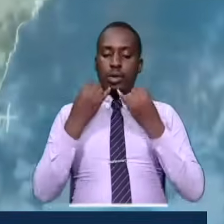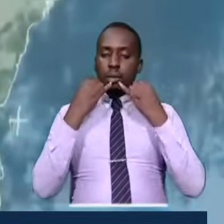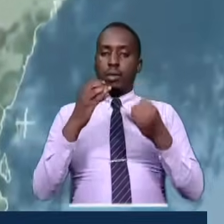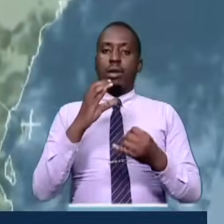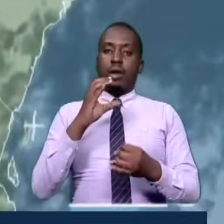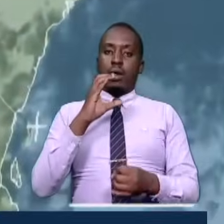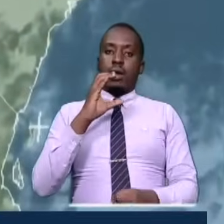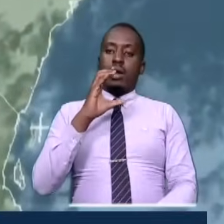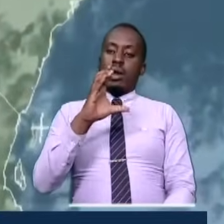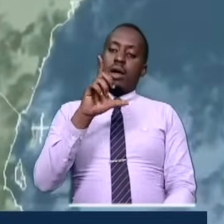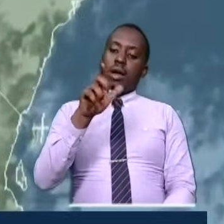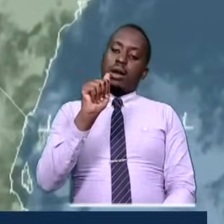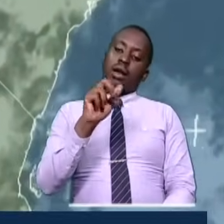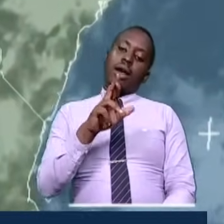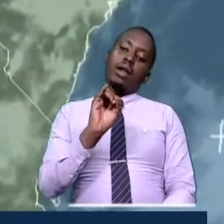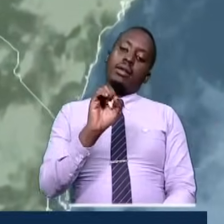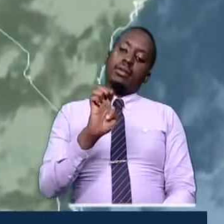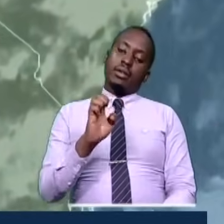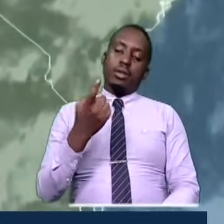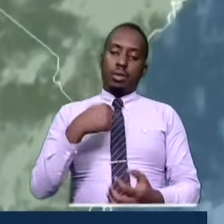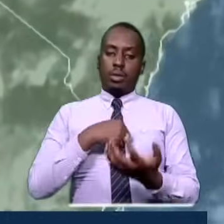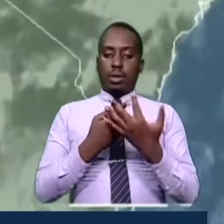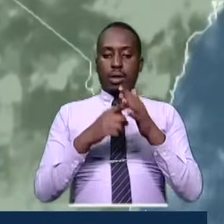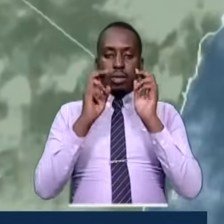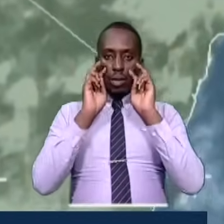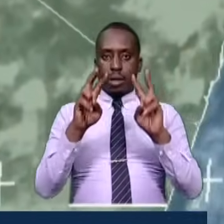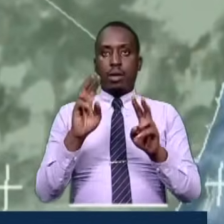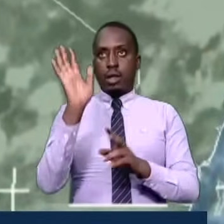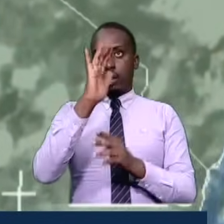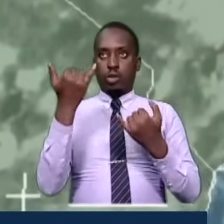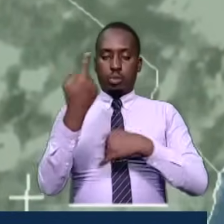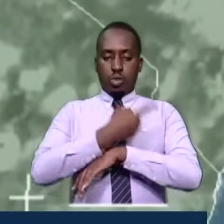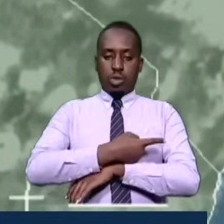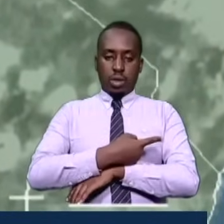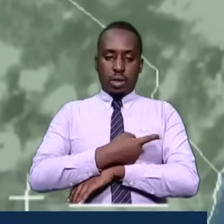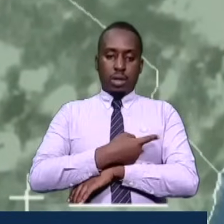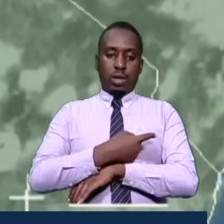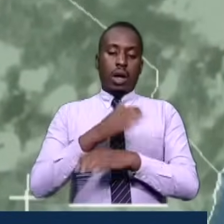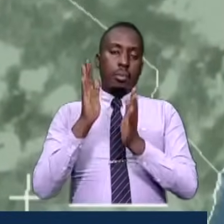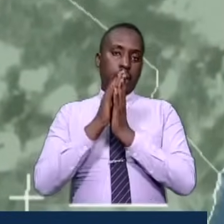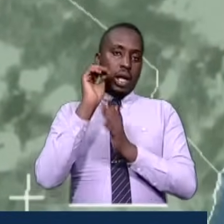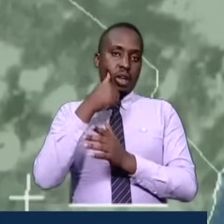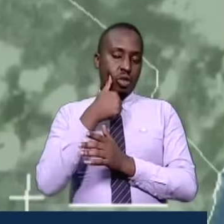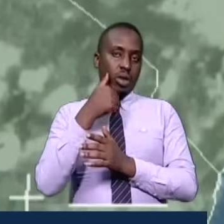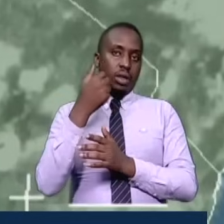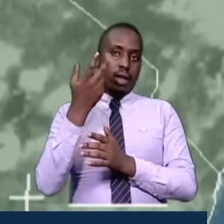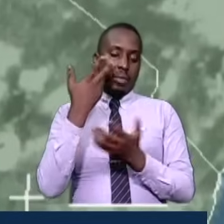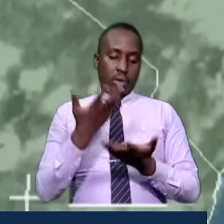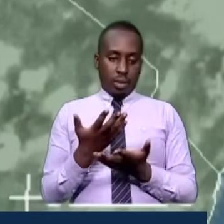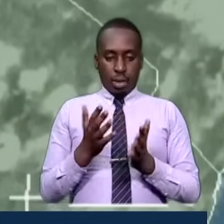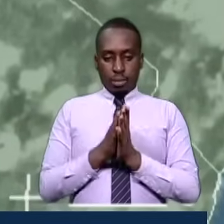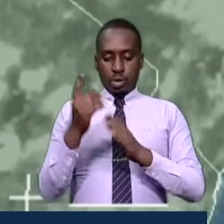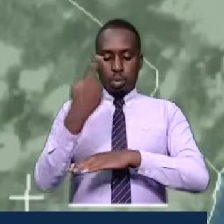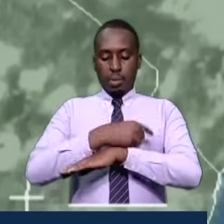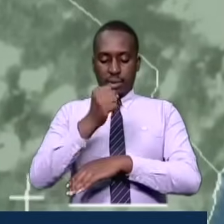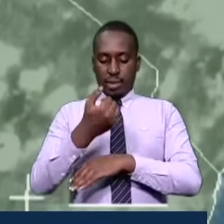ndi mu kazi Rukundo Clarisse tujye gutangira turebera hamwe ibyaranze ikirere cy'uyu munsi turebe umunsi w'ejo ku kirere kizirirwa cyitwaye ndetse turebe no mu